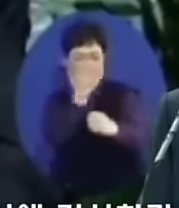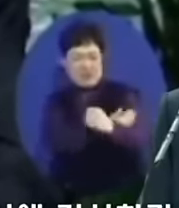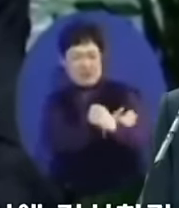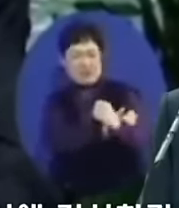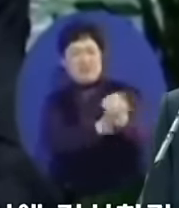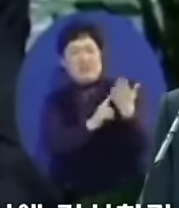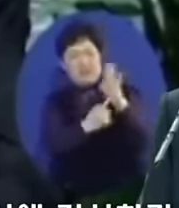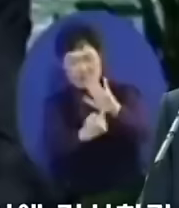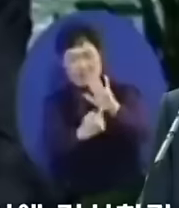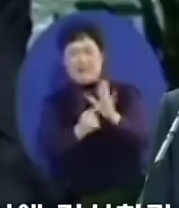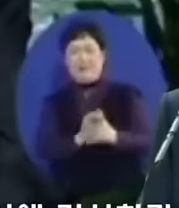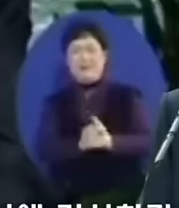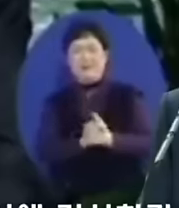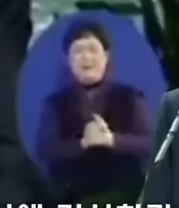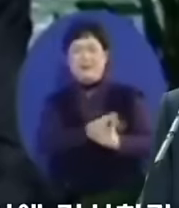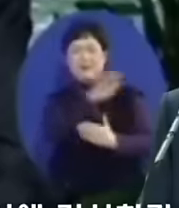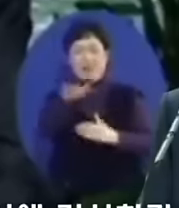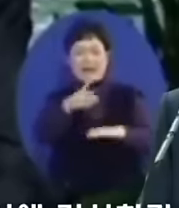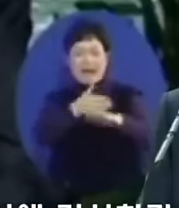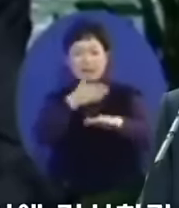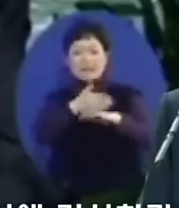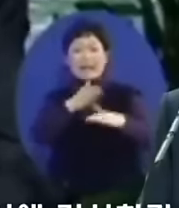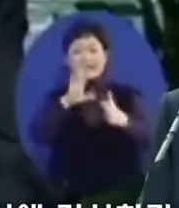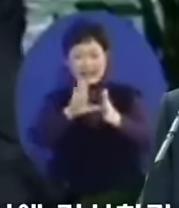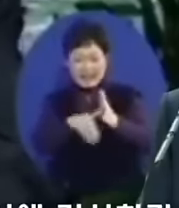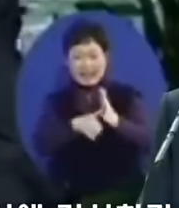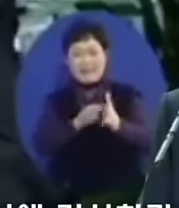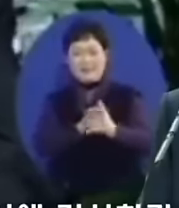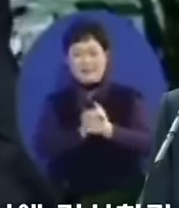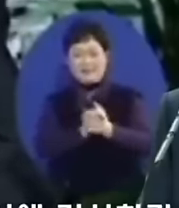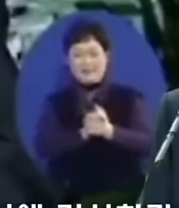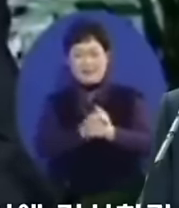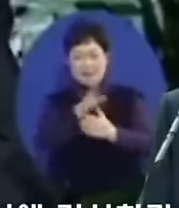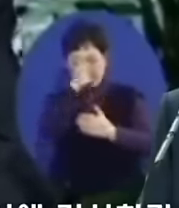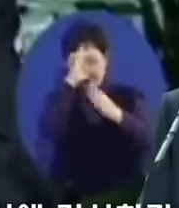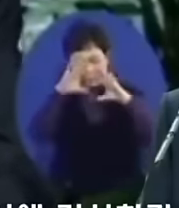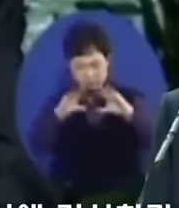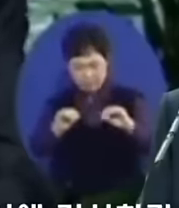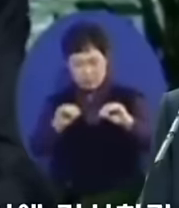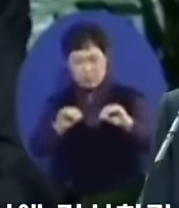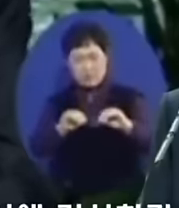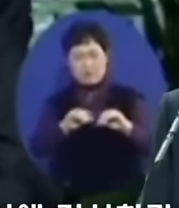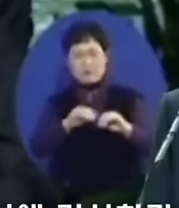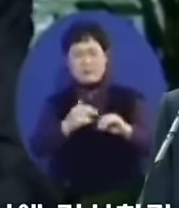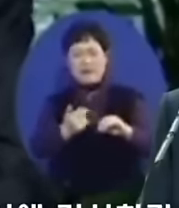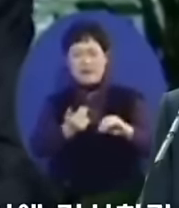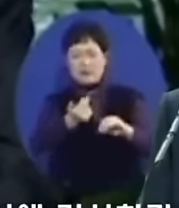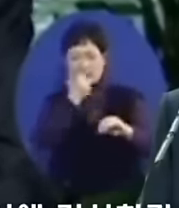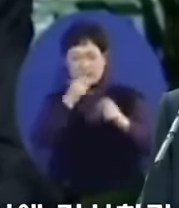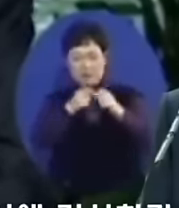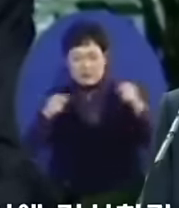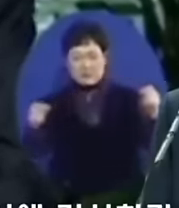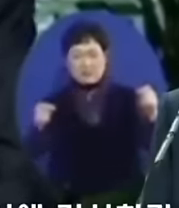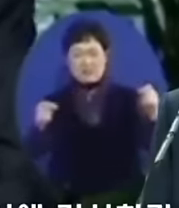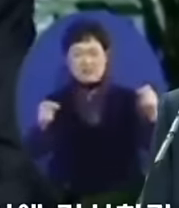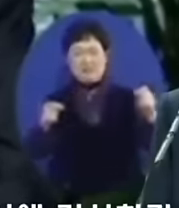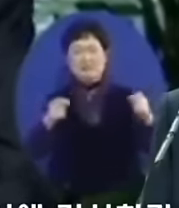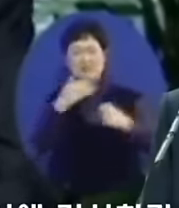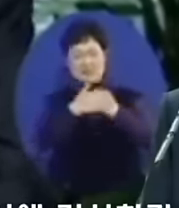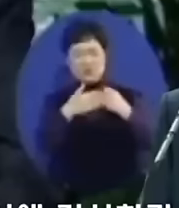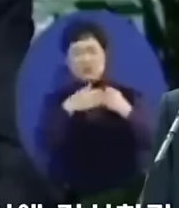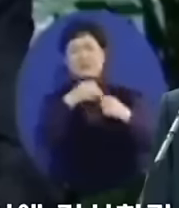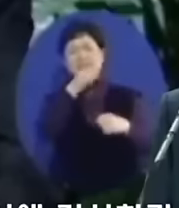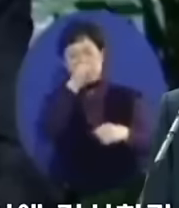것입니다. 우리가 감사할 때 병도 낫고 단명하지 않고 장수할 수 있는 은총이 다가오는